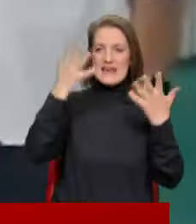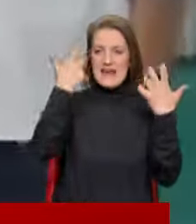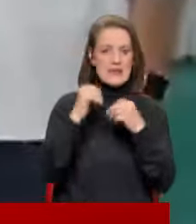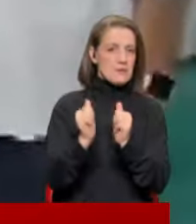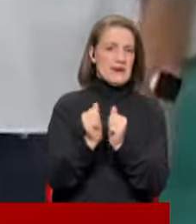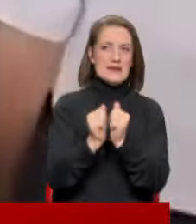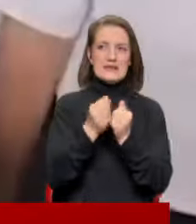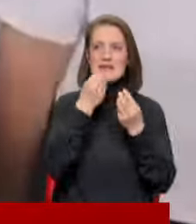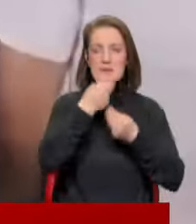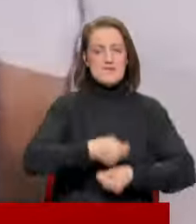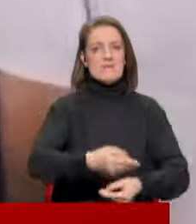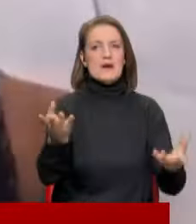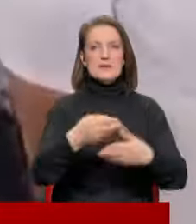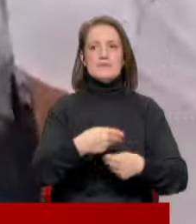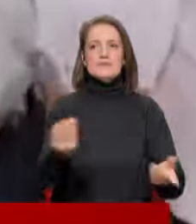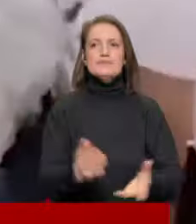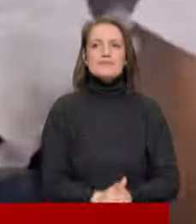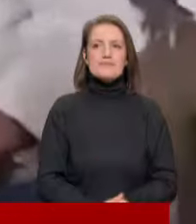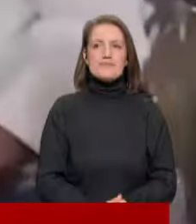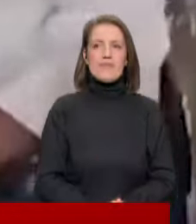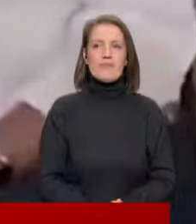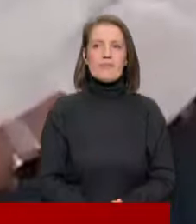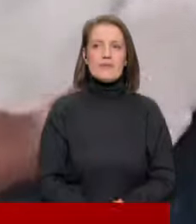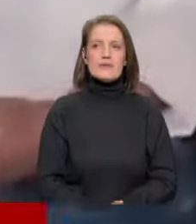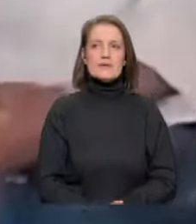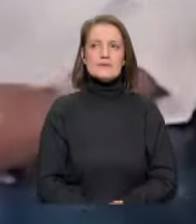birlikte yemek dağıttı